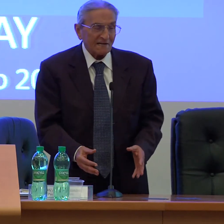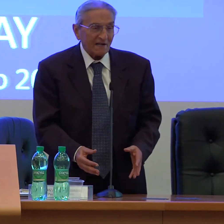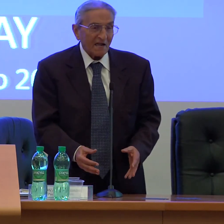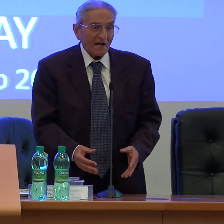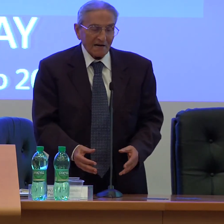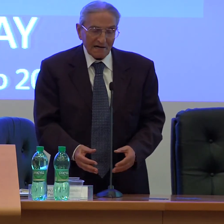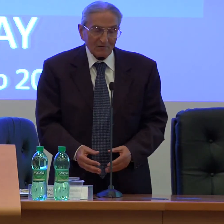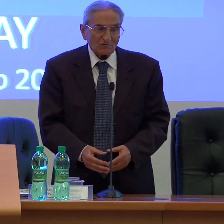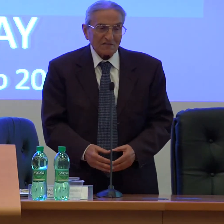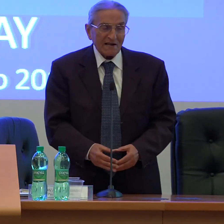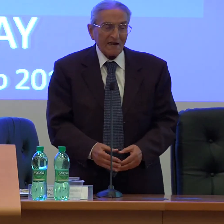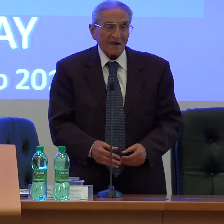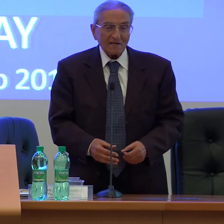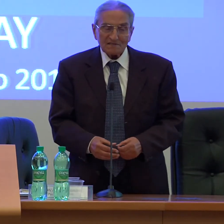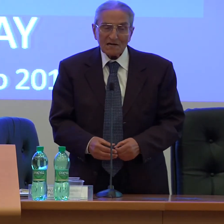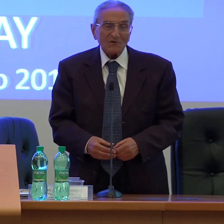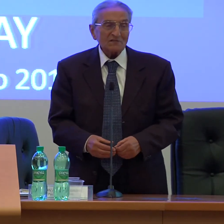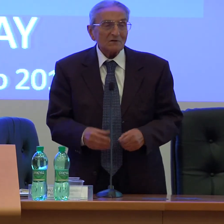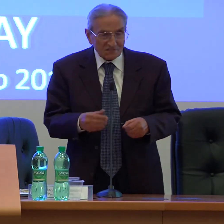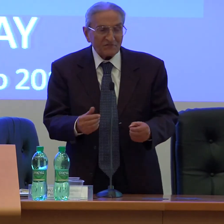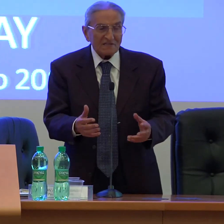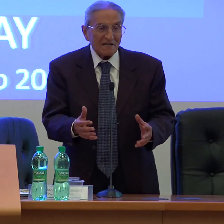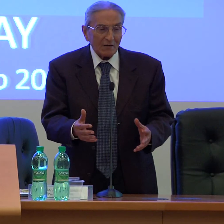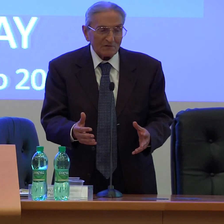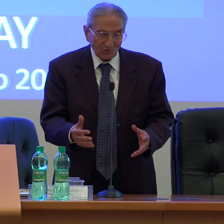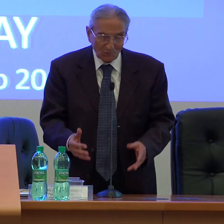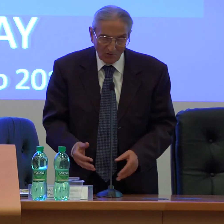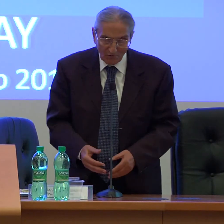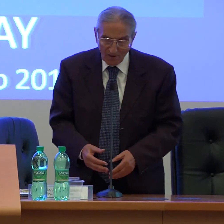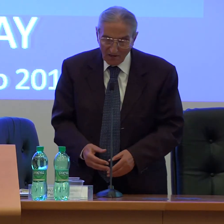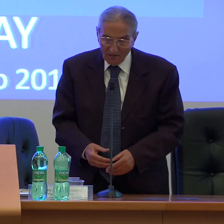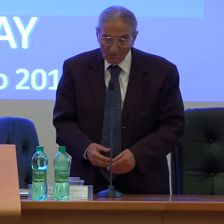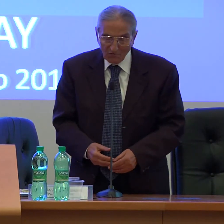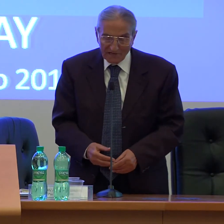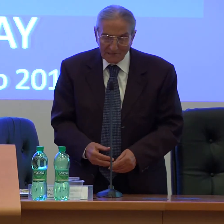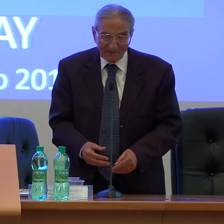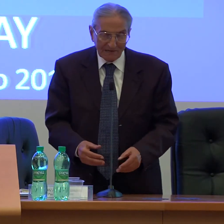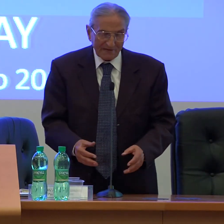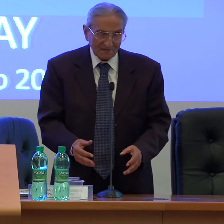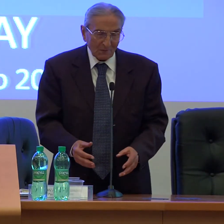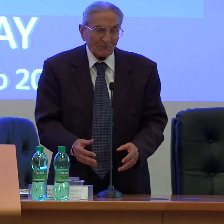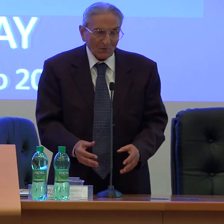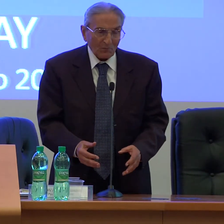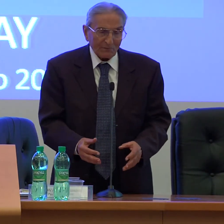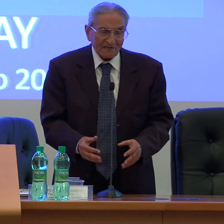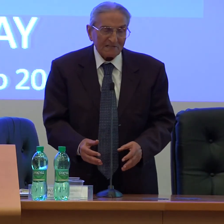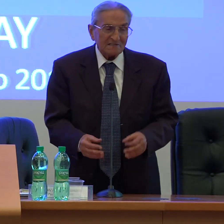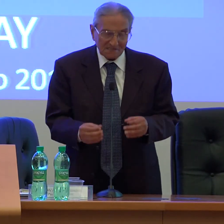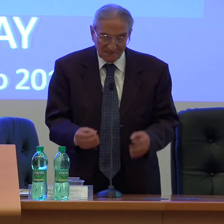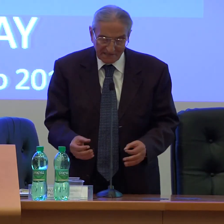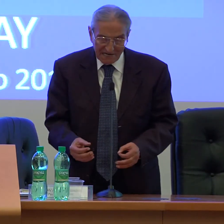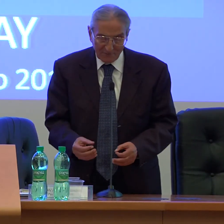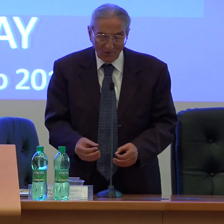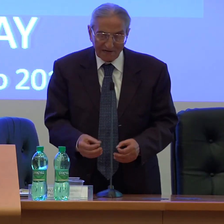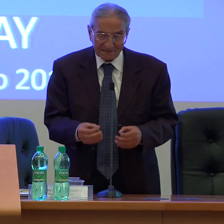lanciare la nostra sfida a questo nuovo governo e Parlamento proprio perché